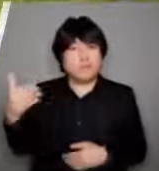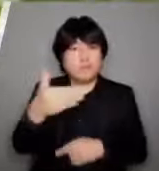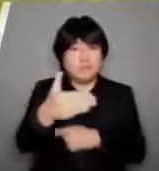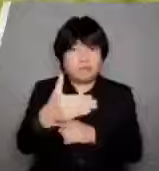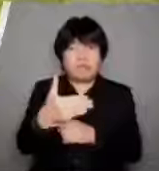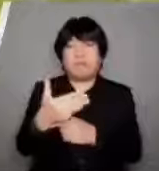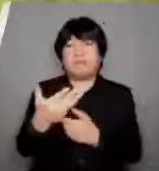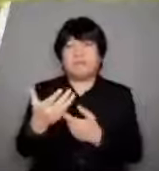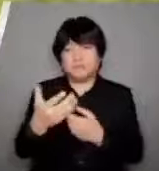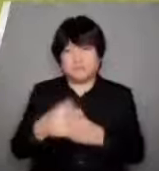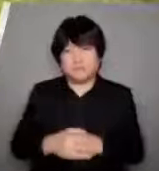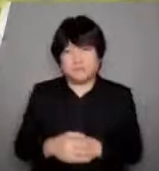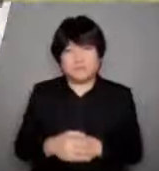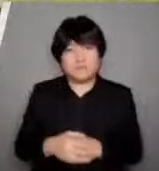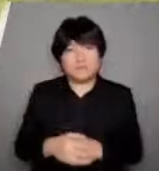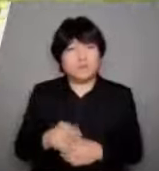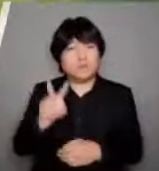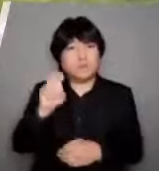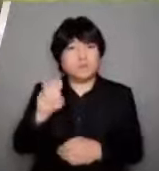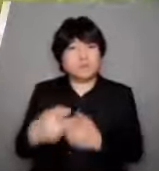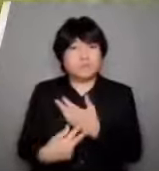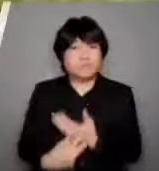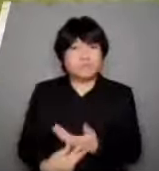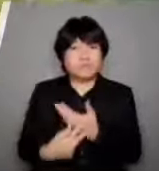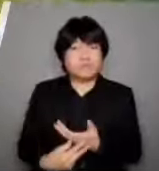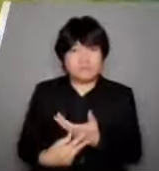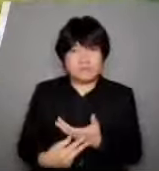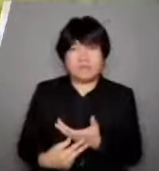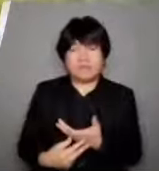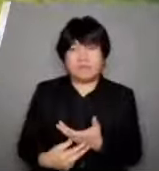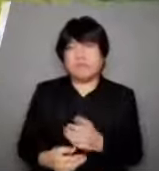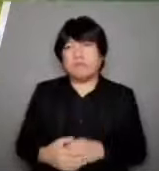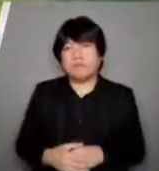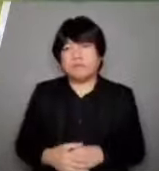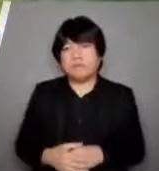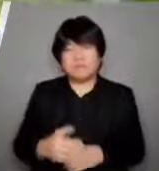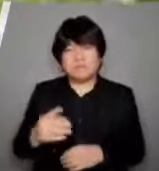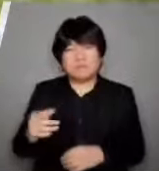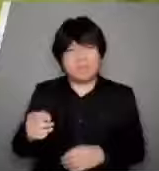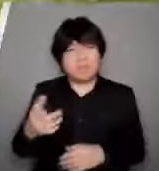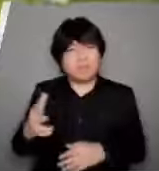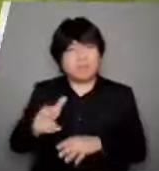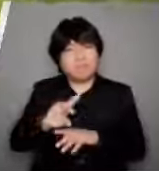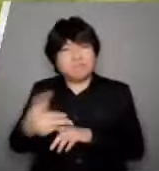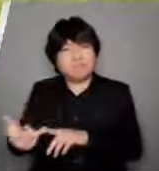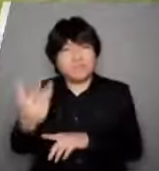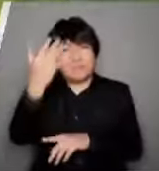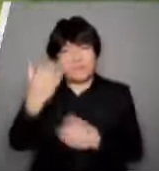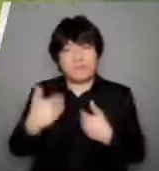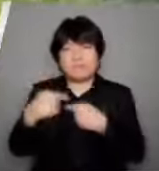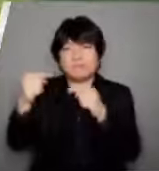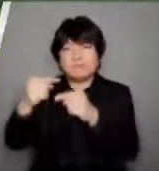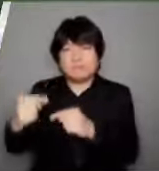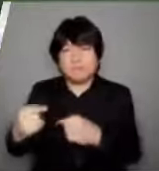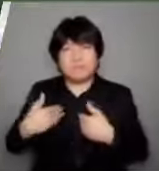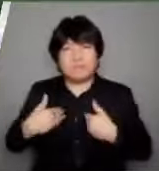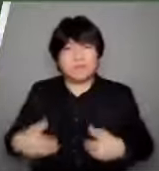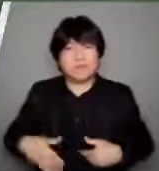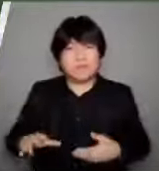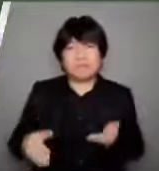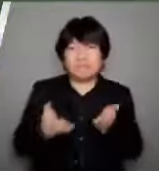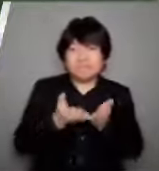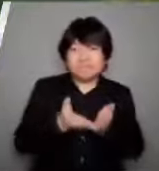kilo. Paniwala ng mga mangisda, tinamaan ng bangka o barko ang isda dahil sa sugat nito sa katawan. Namatay kalaunan ang